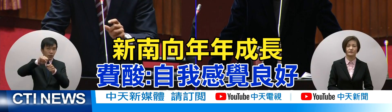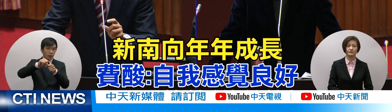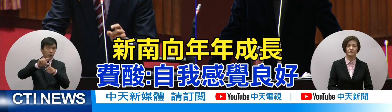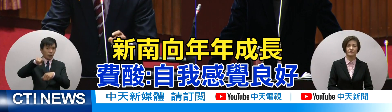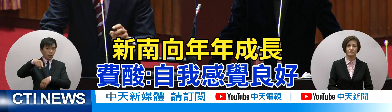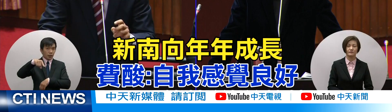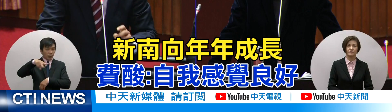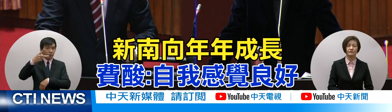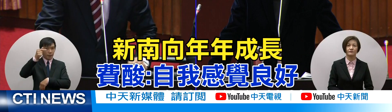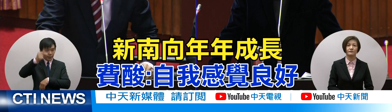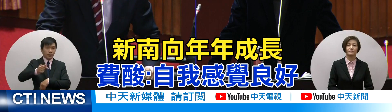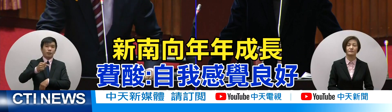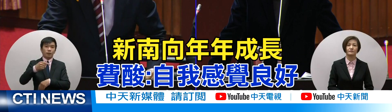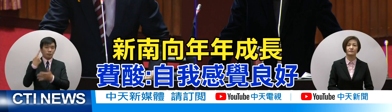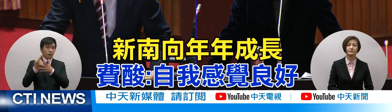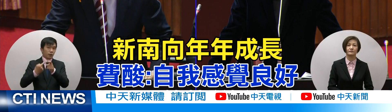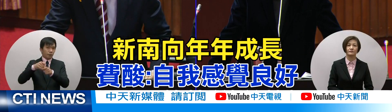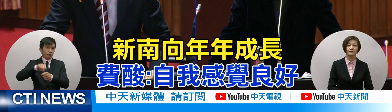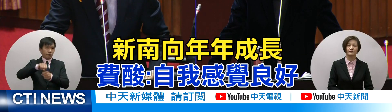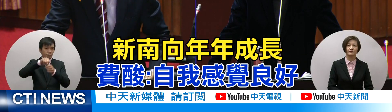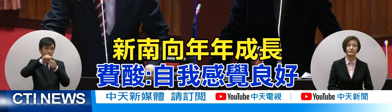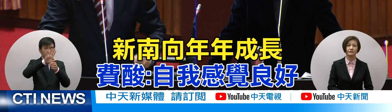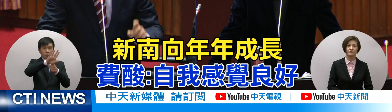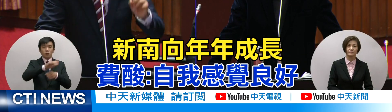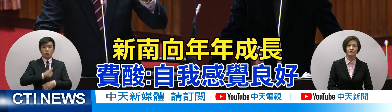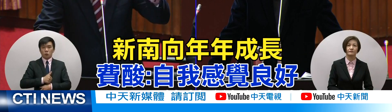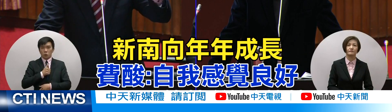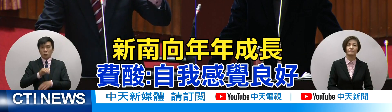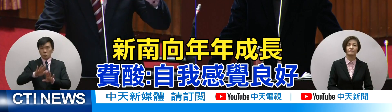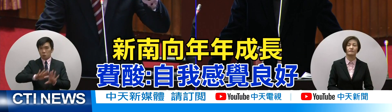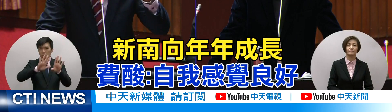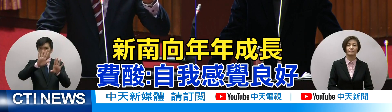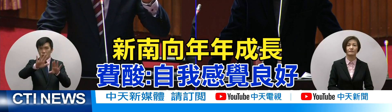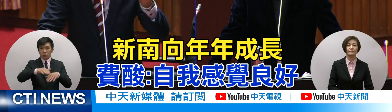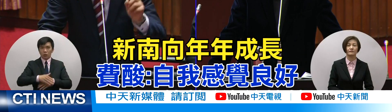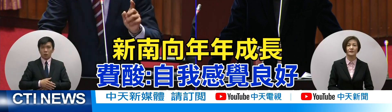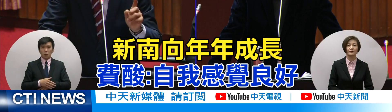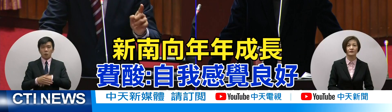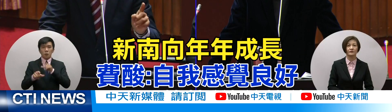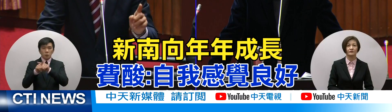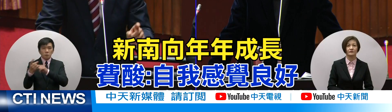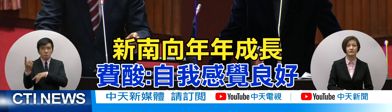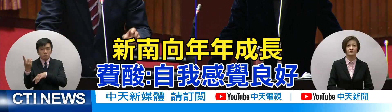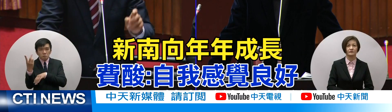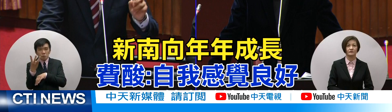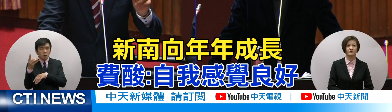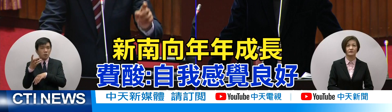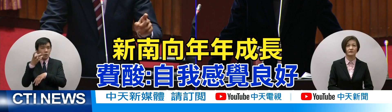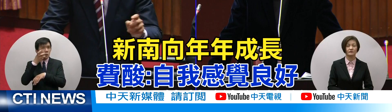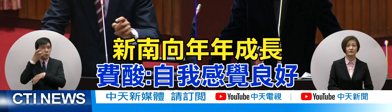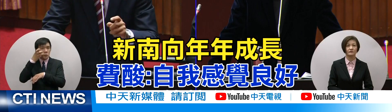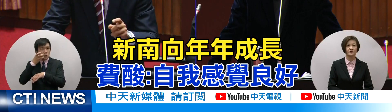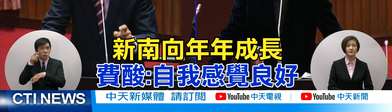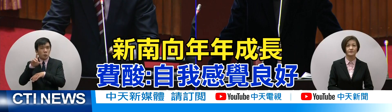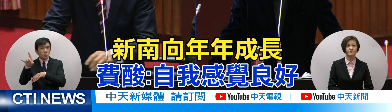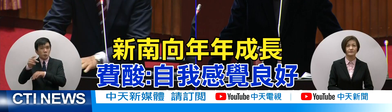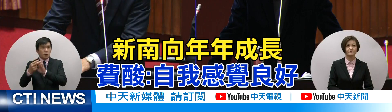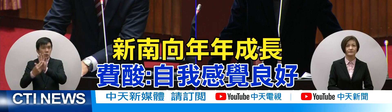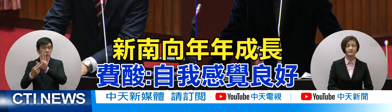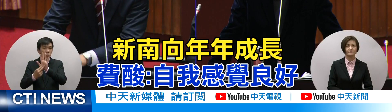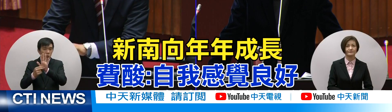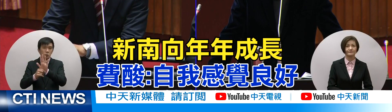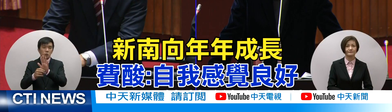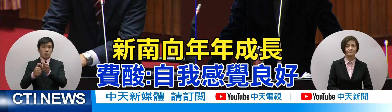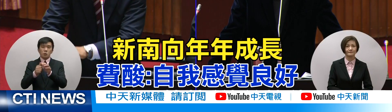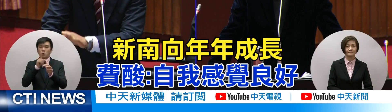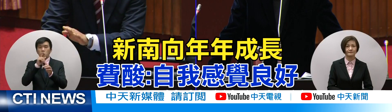农产贸易台币，所以实质上都有在进展，不能拿少数的几个水果依赖对岸市场的来说，